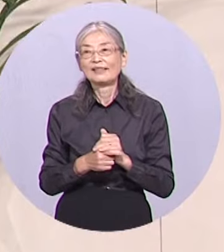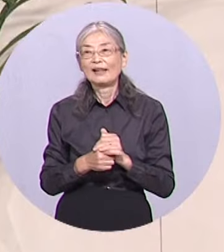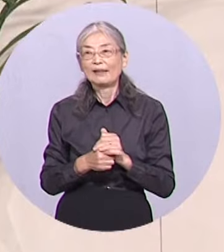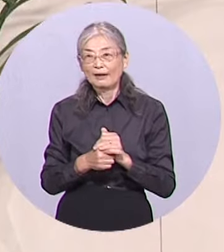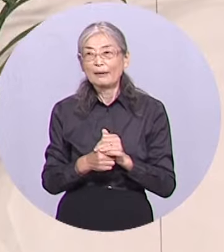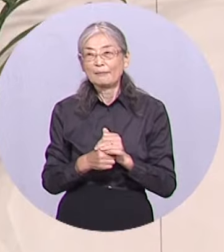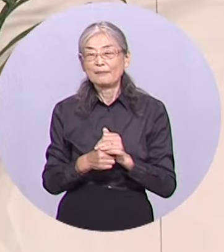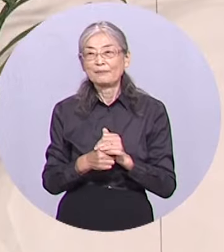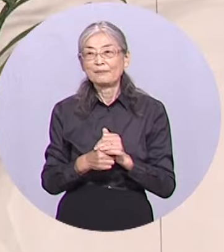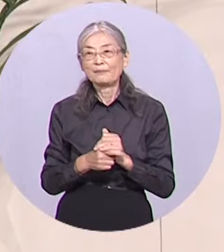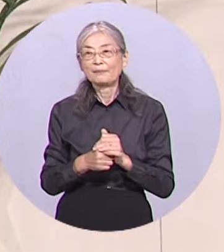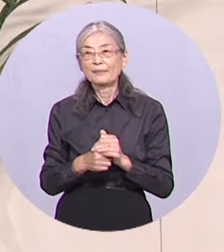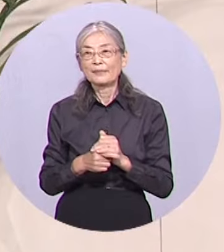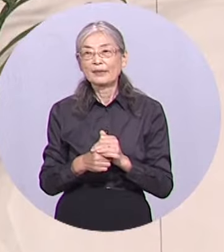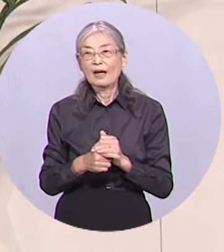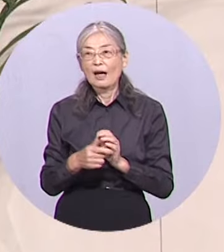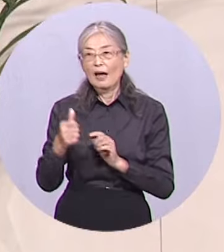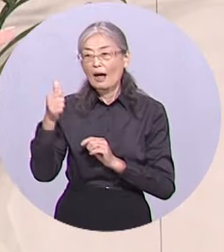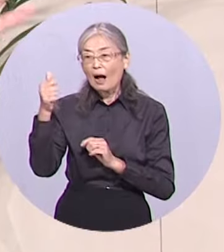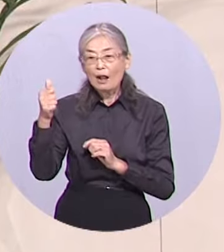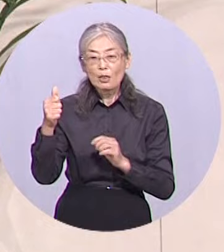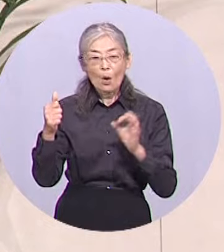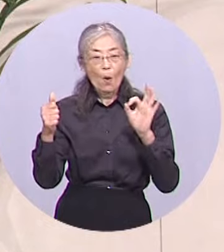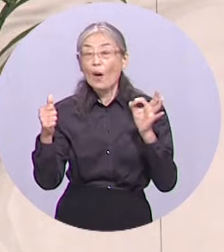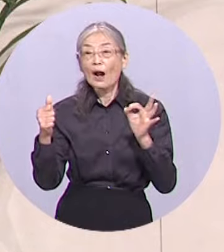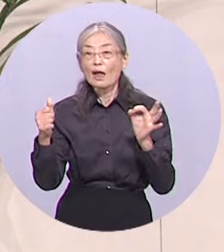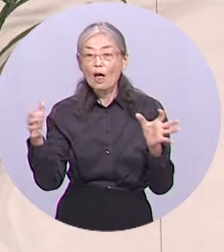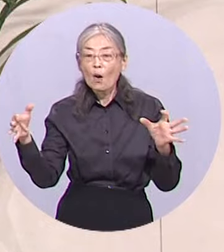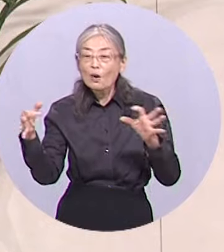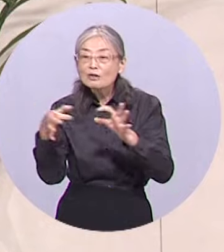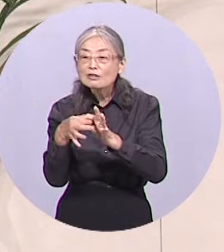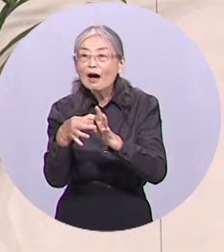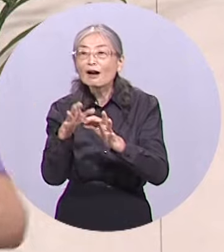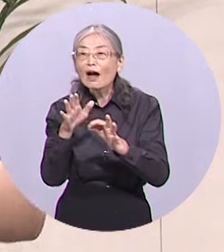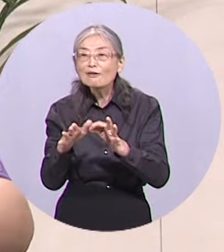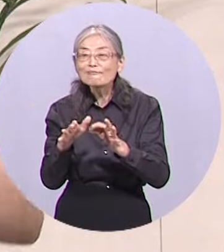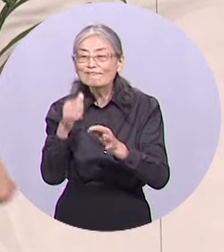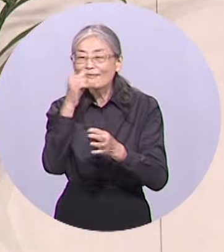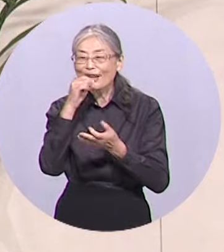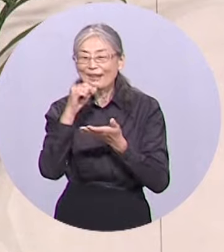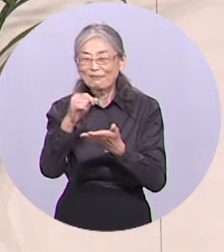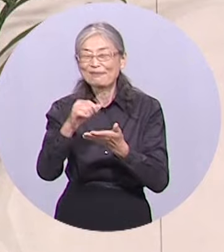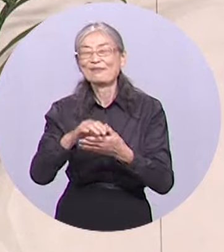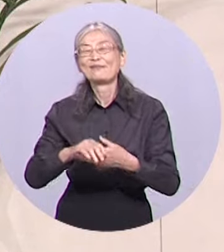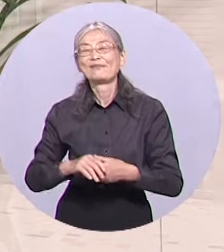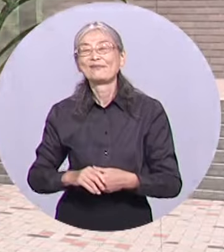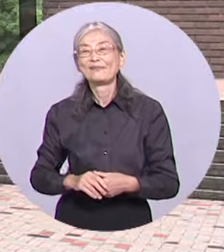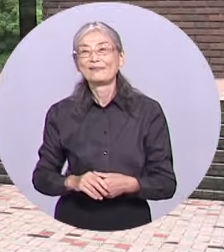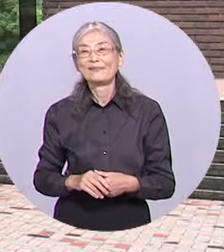っと気になりますよね、渋沢栄一とお金の意外なつながりも紹介されます。早速ご覧ください。